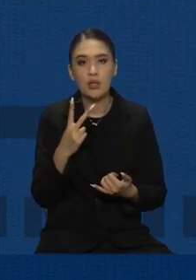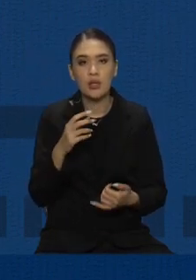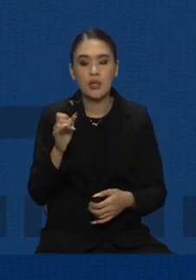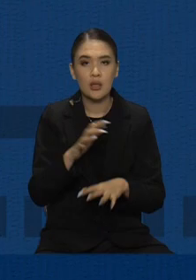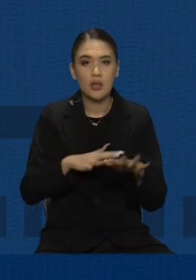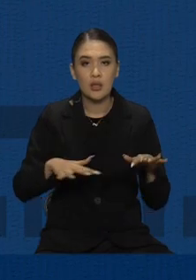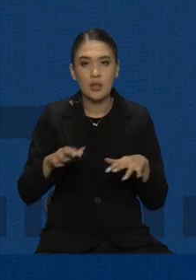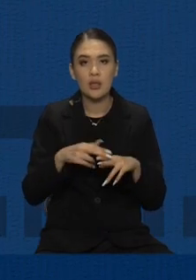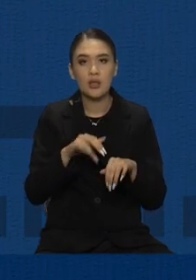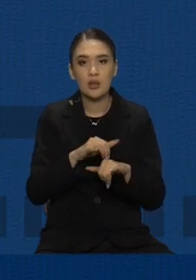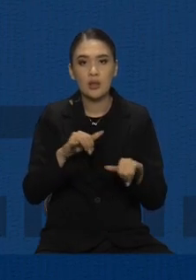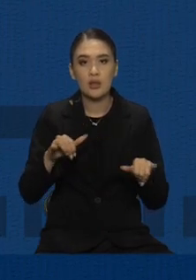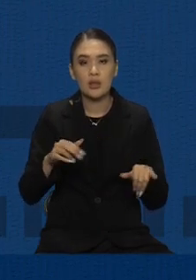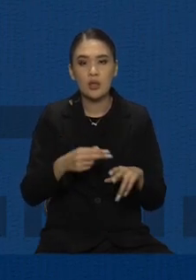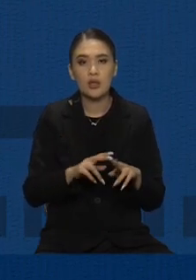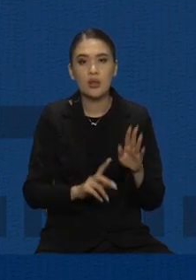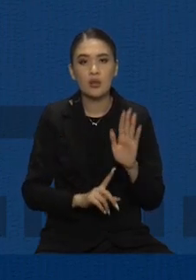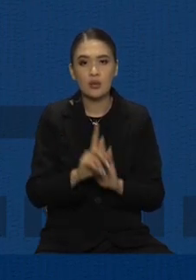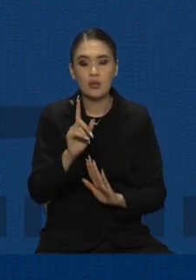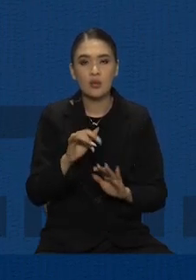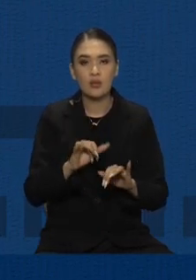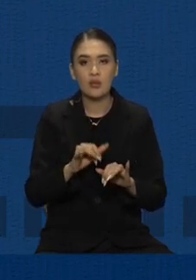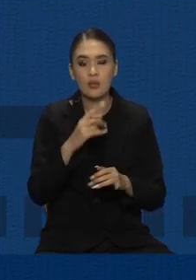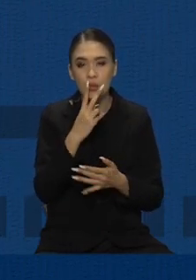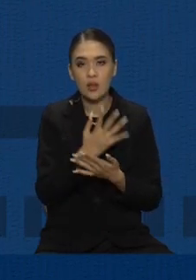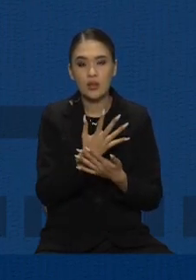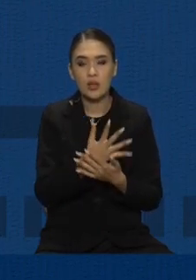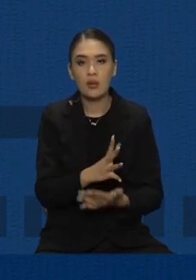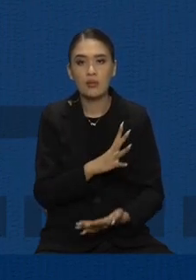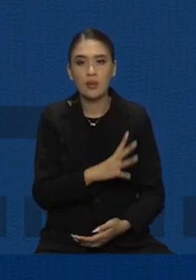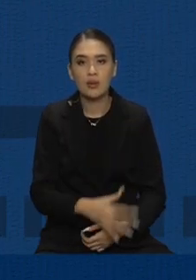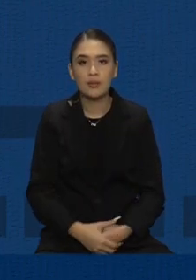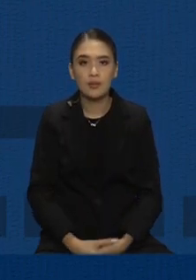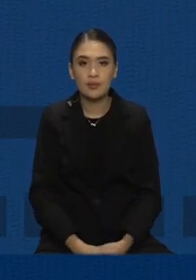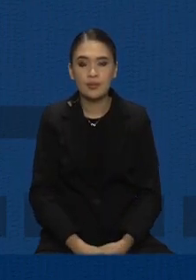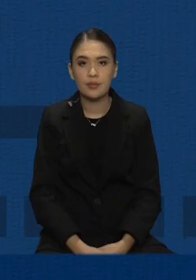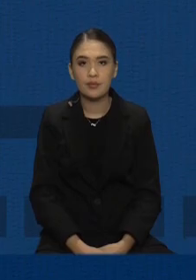кеңейтілген стратегиялық серіктестікті одан әрі нығайтуға ниетті екендіктерін растады.